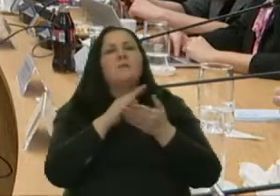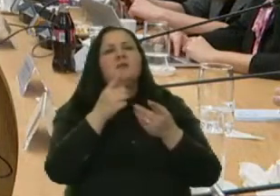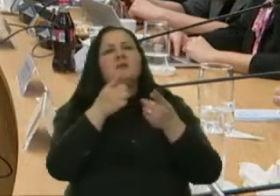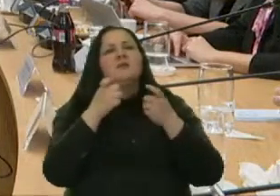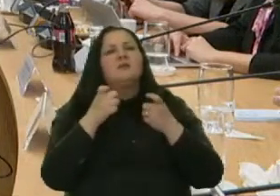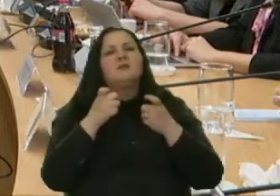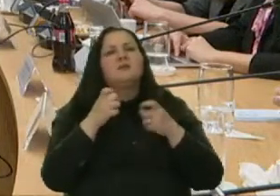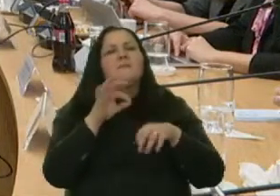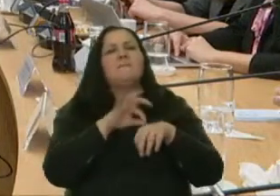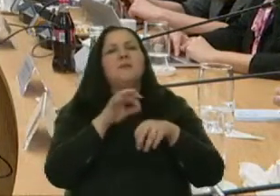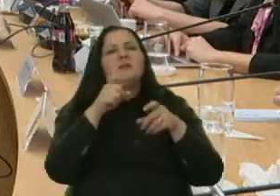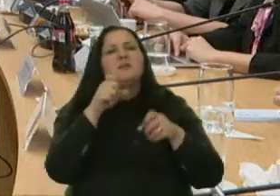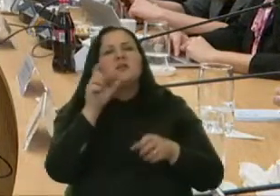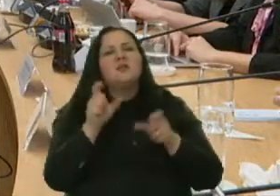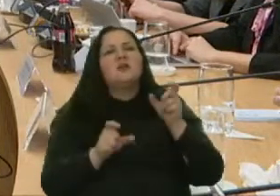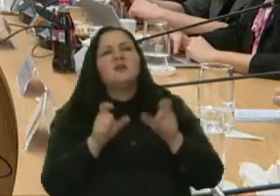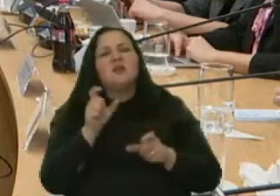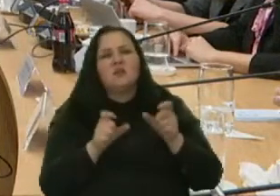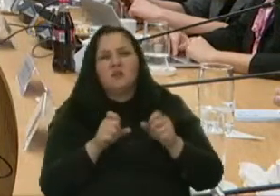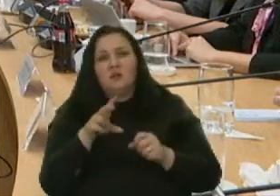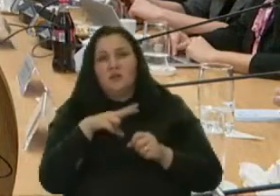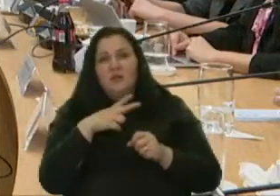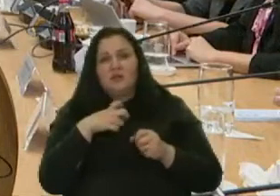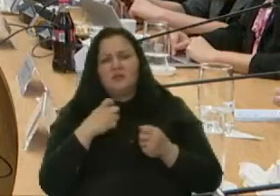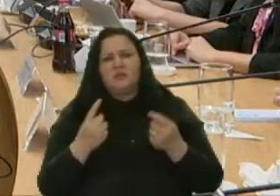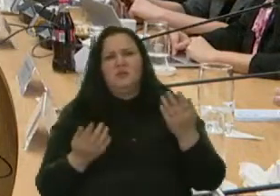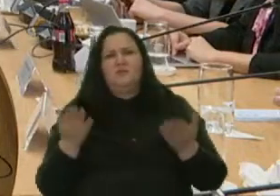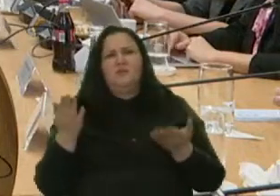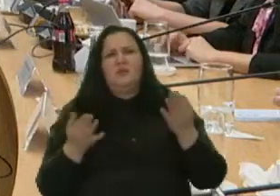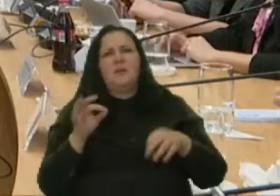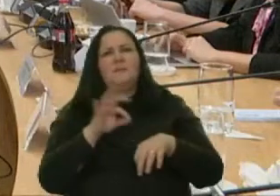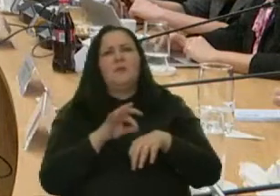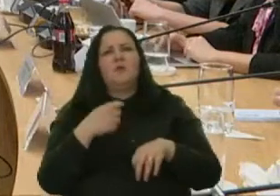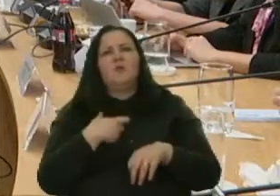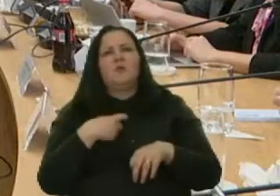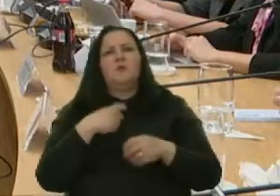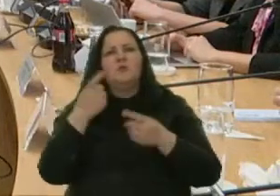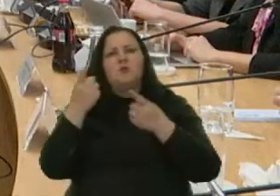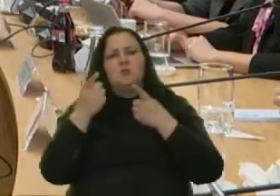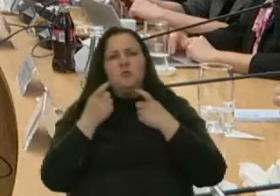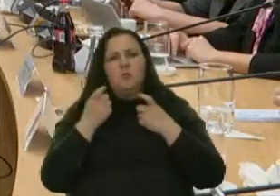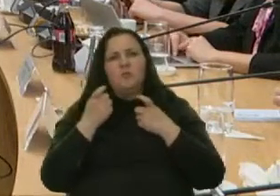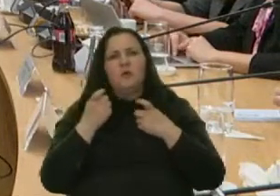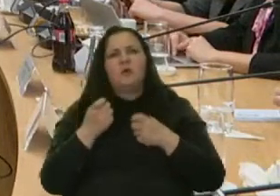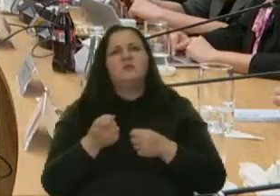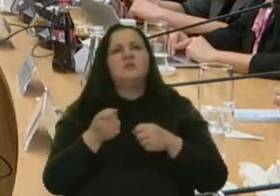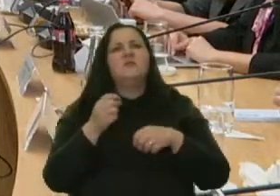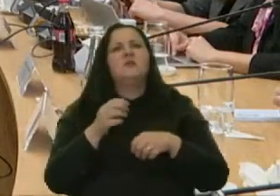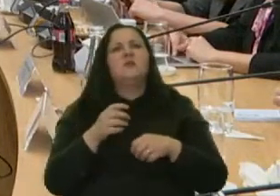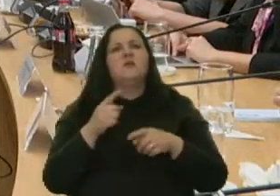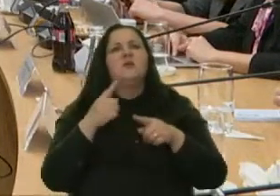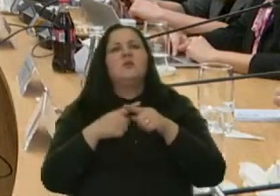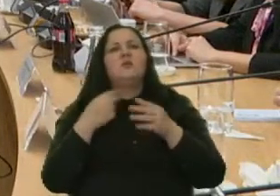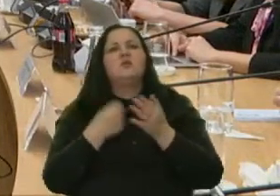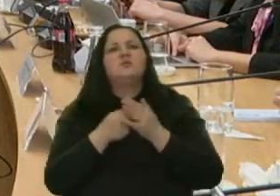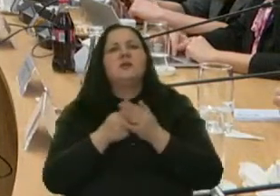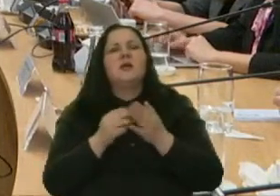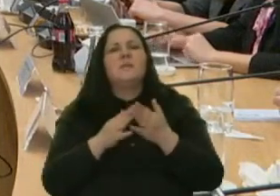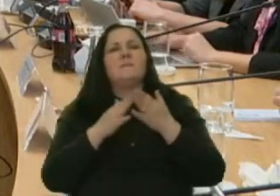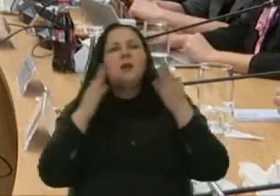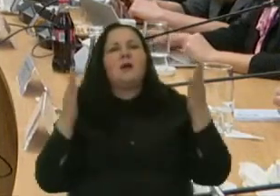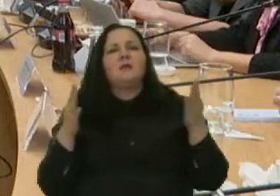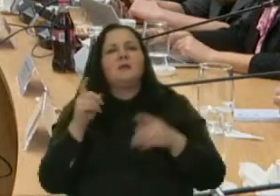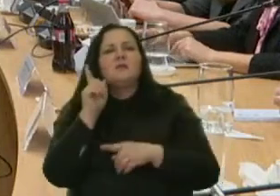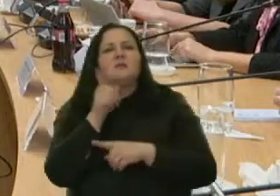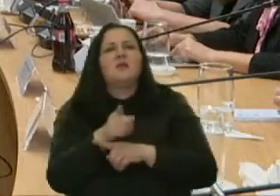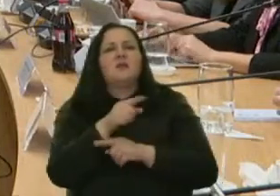creșă deja există între medici că nu se poate să vină la Das medicii și asistențe din creșă cu salarii mult mai mult mai